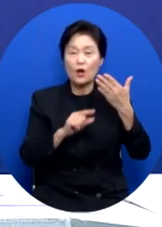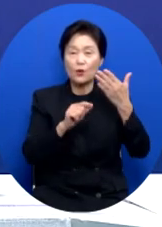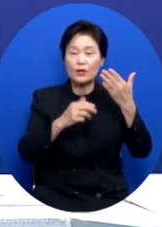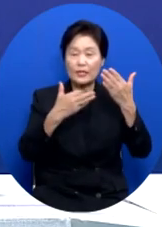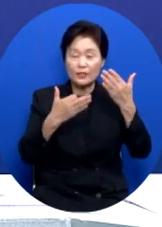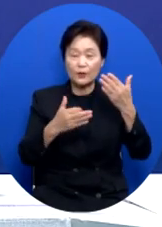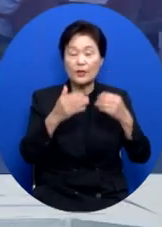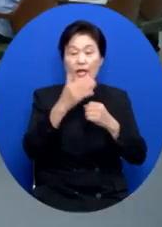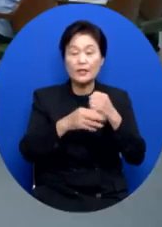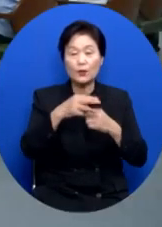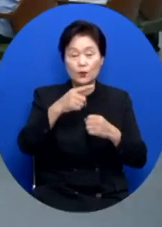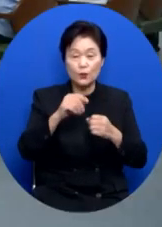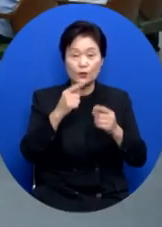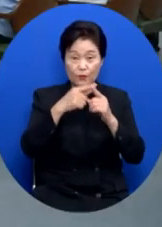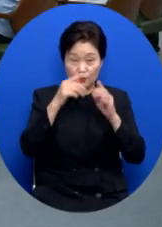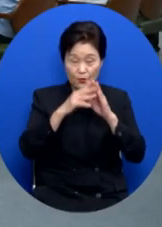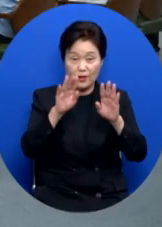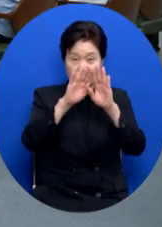열었습니다.